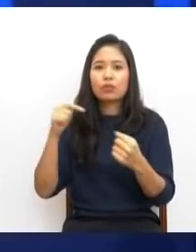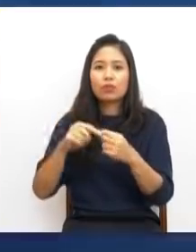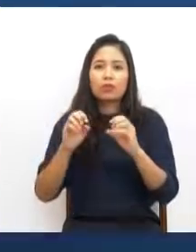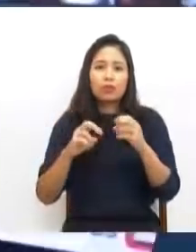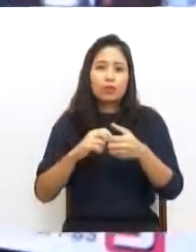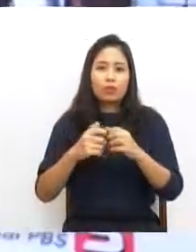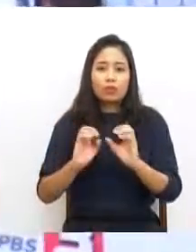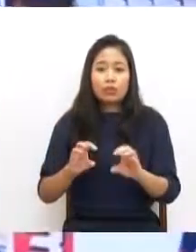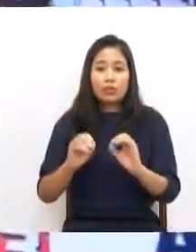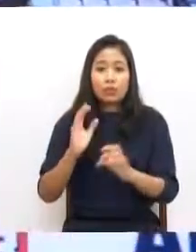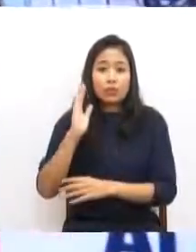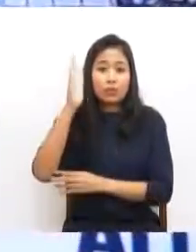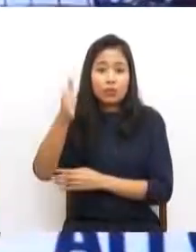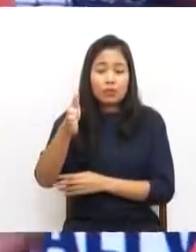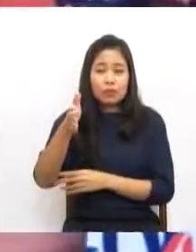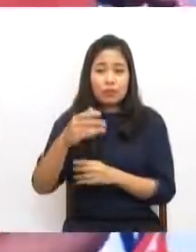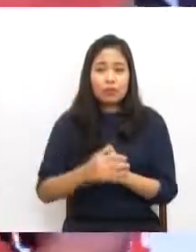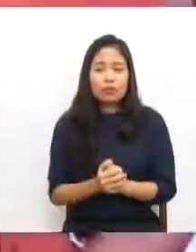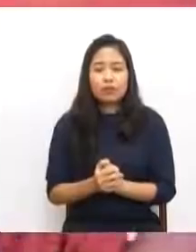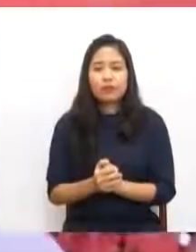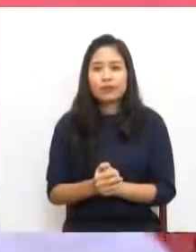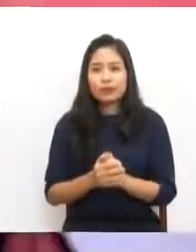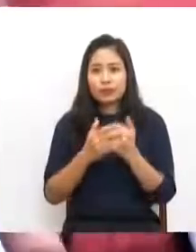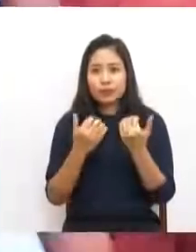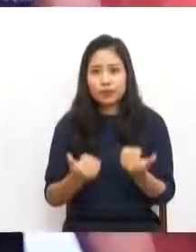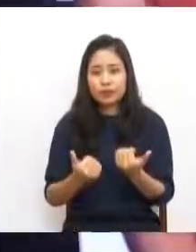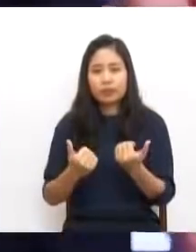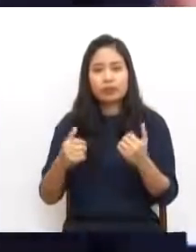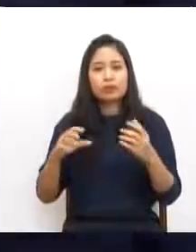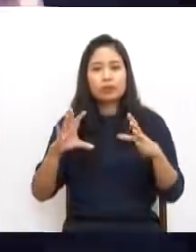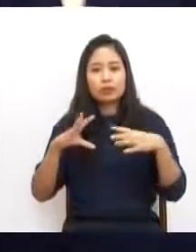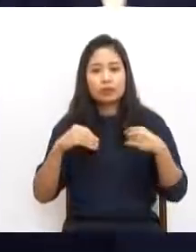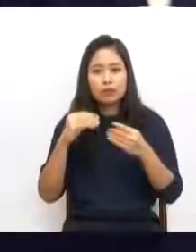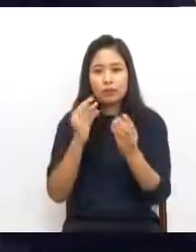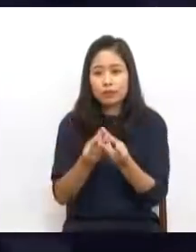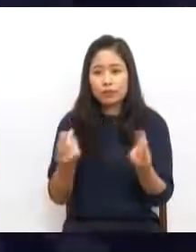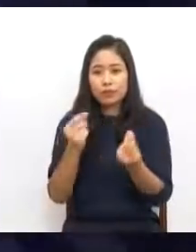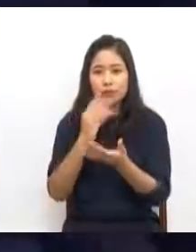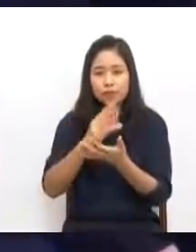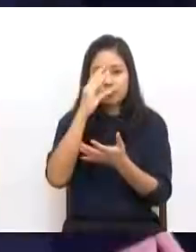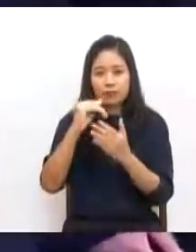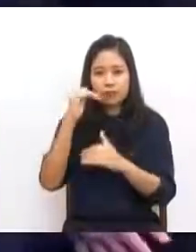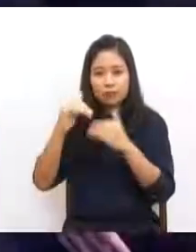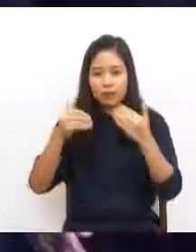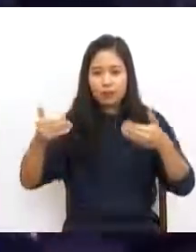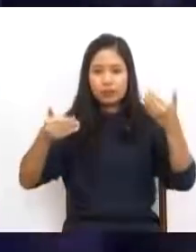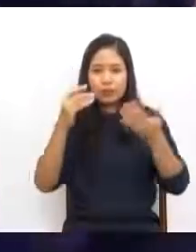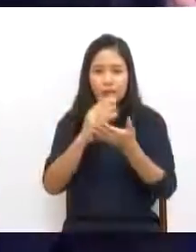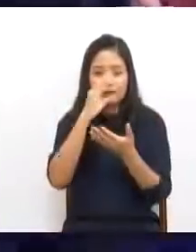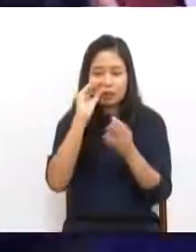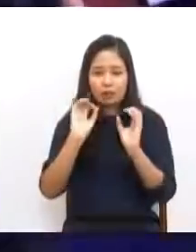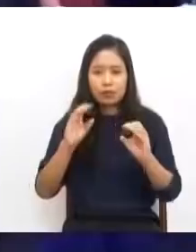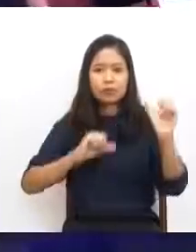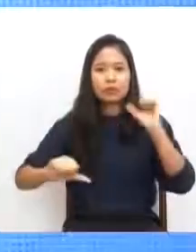ค่ะ งานนี้ได้วิทยากรผู้ทรงคุณวุฒิและมีบทบาทสำคัญอย่างมากในการเรียนการสอนวิชาวิทยาการค